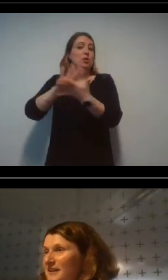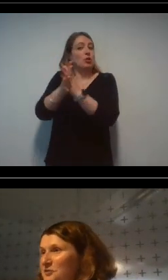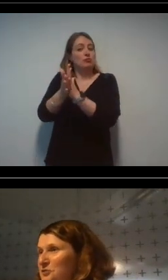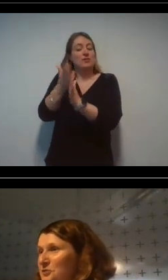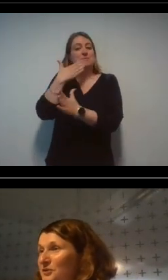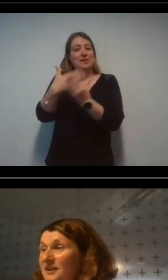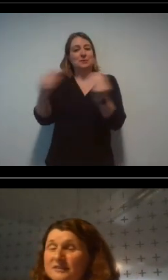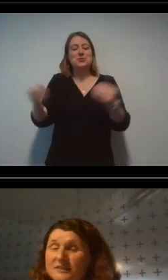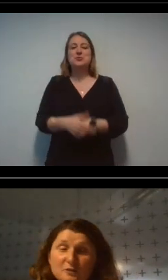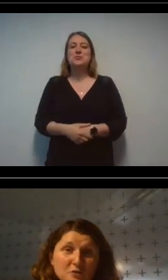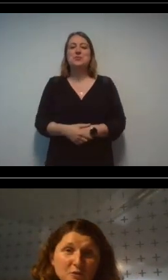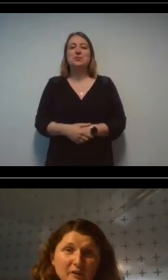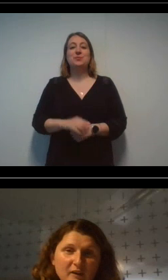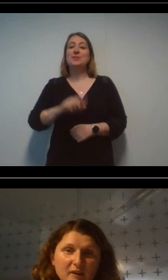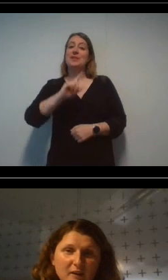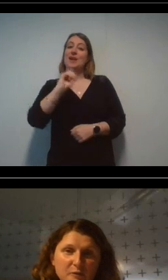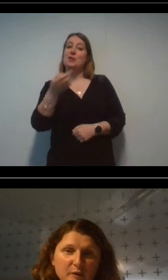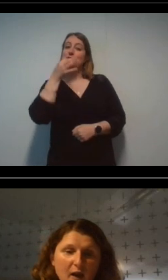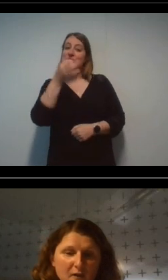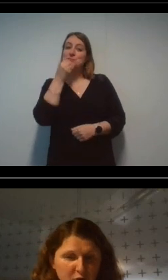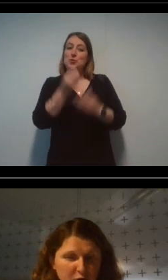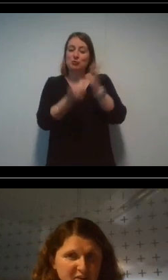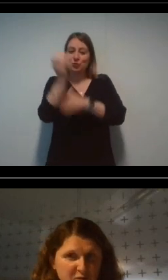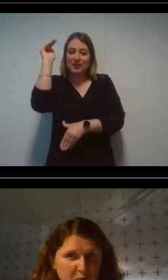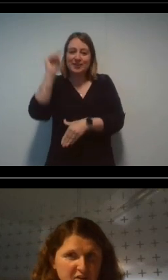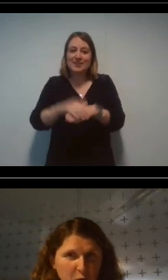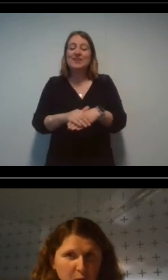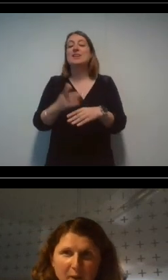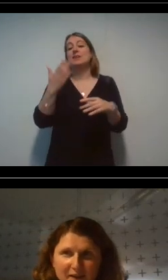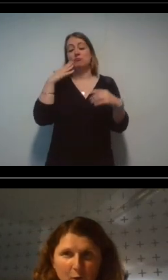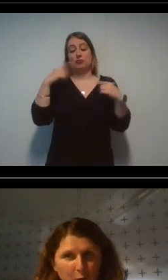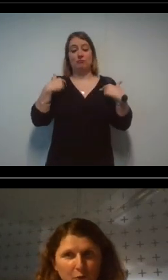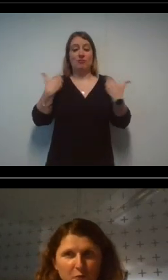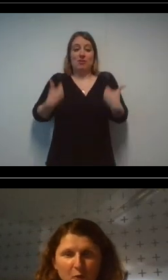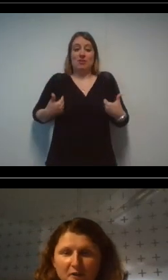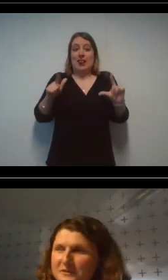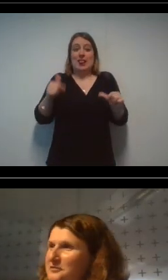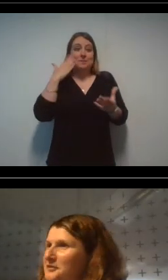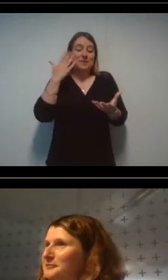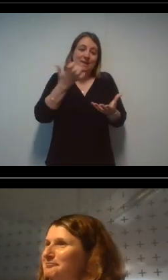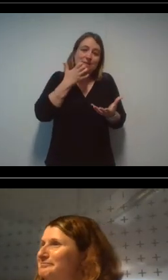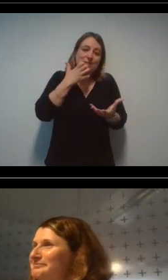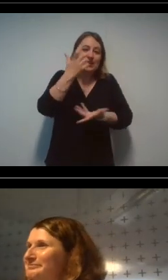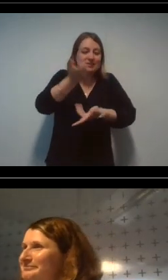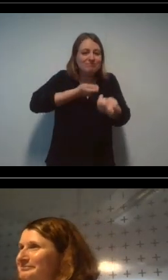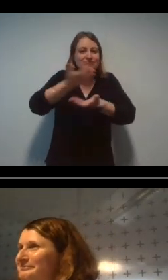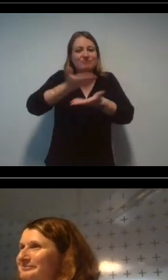Je vous souhaite à tous une excellente journée et puis à votre disposition pour parler recrutement inclusif.